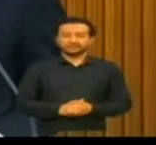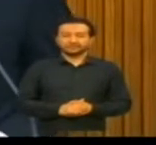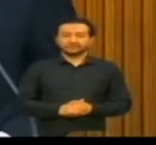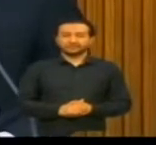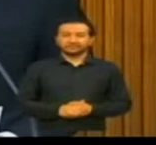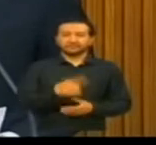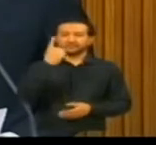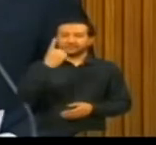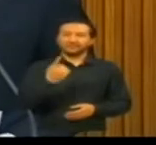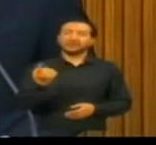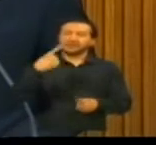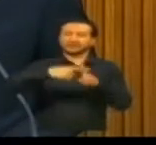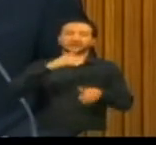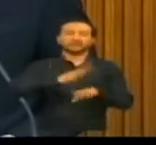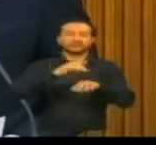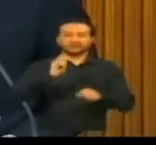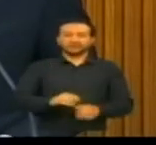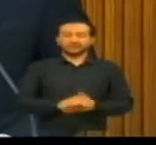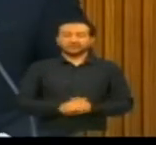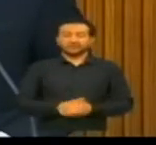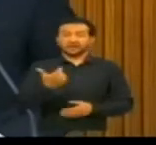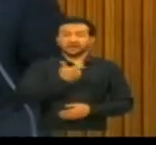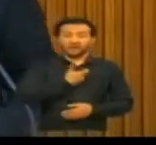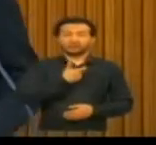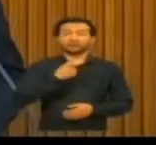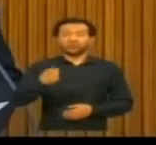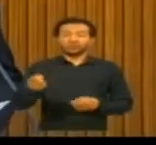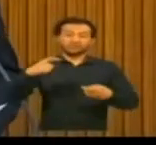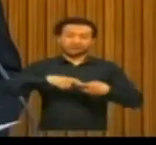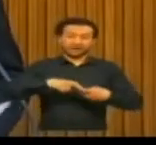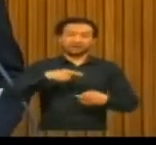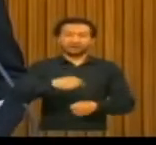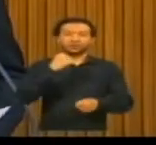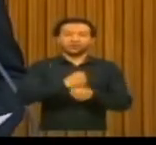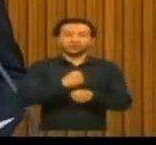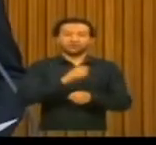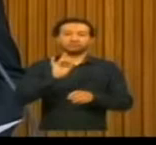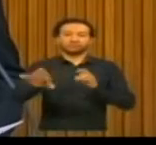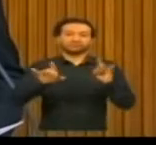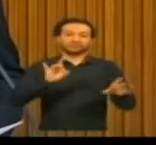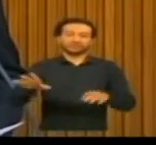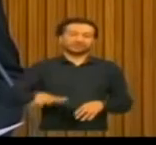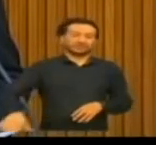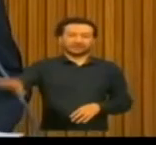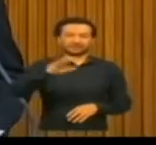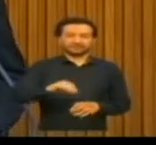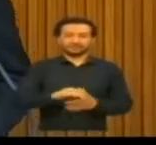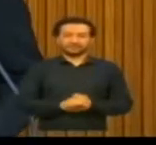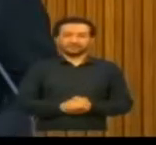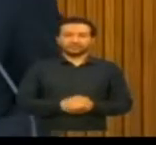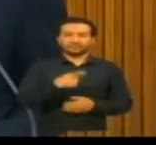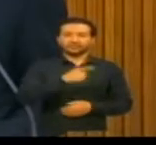Bir şey daha yaptılar. Kanun hükmünde kararnameyle görevlerine son verilenler. Kanun